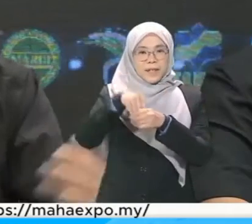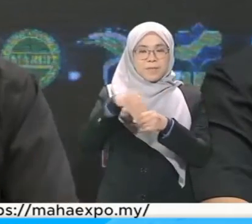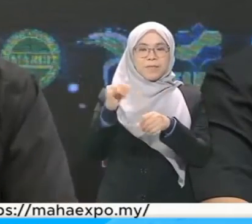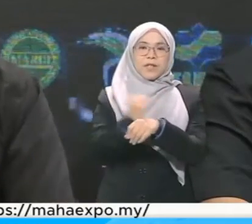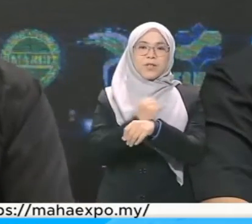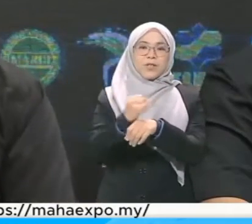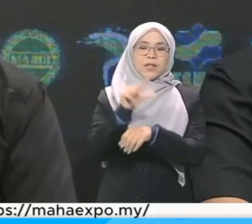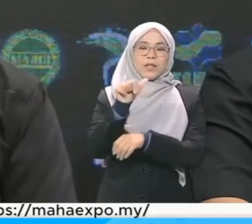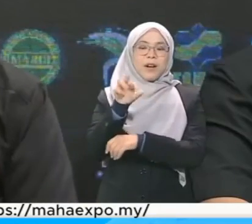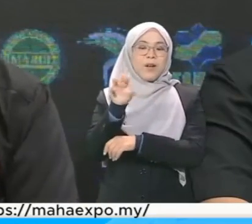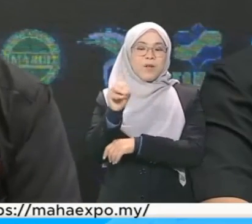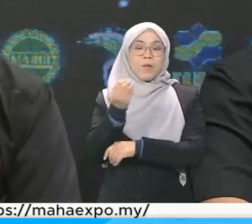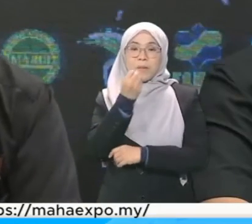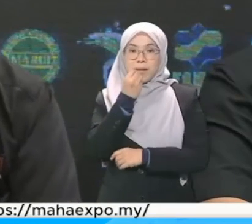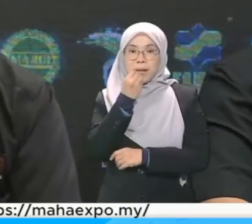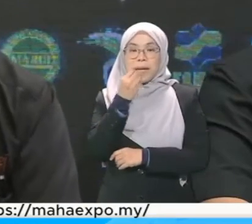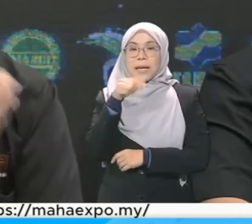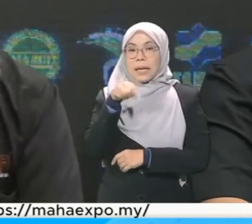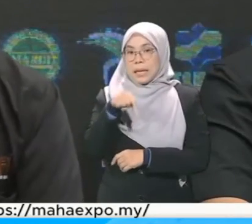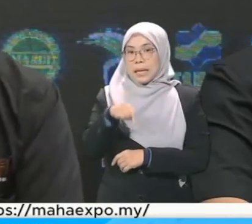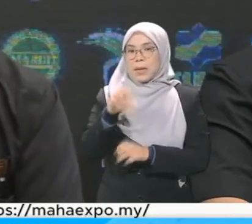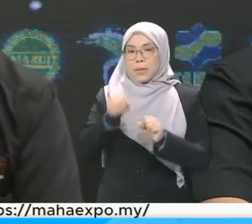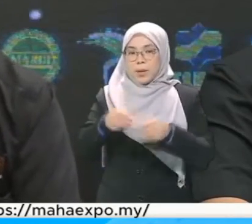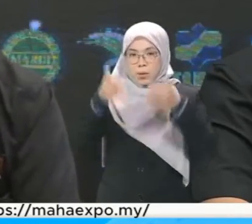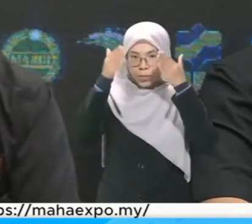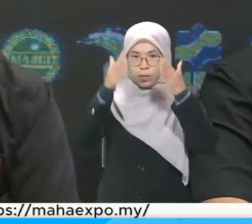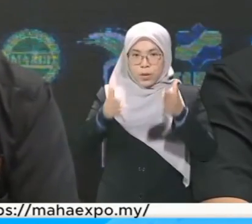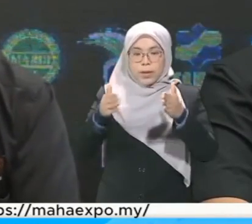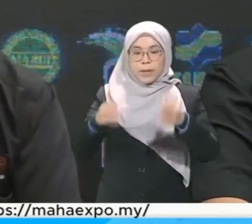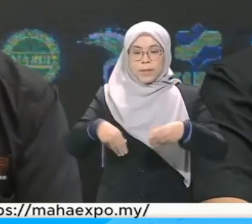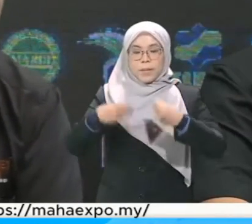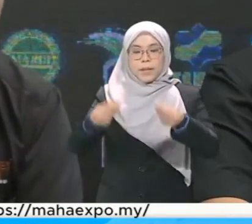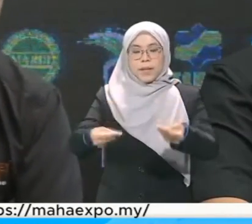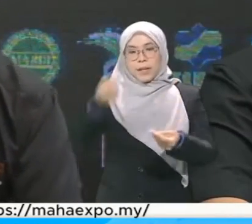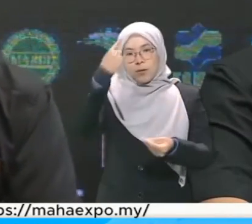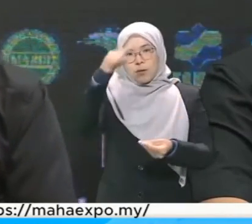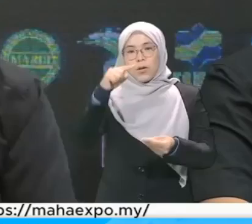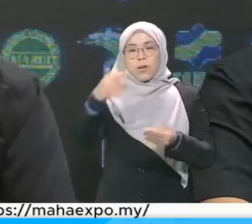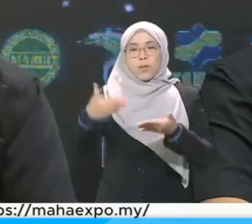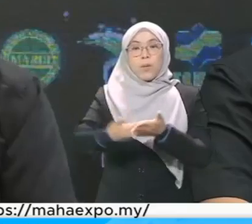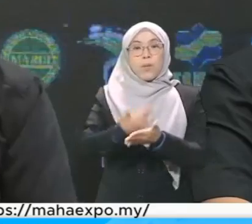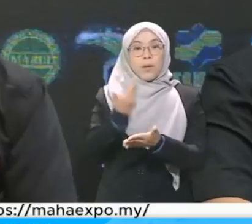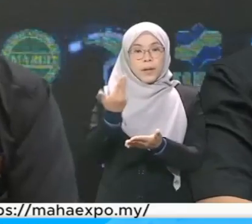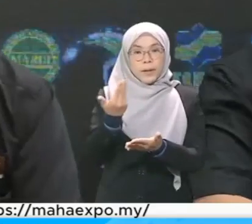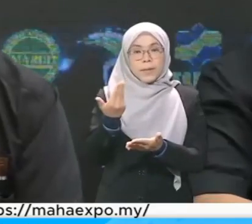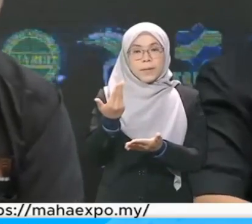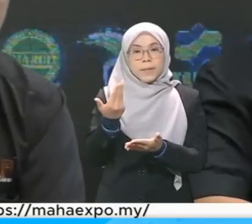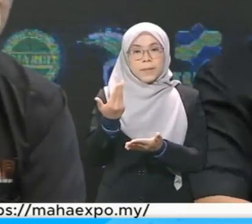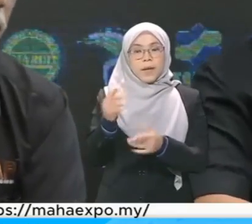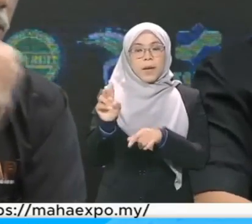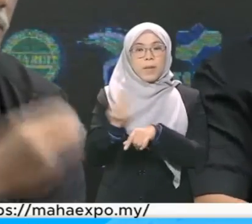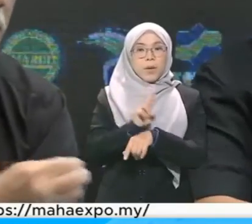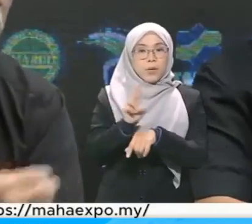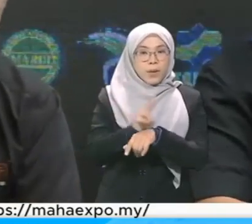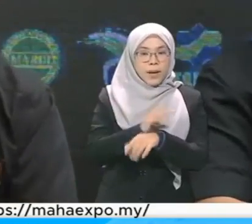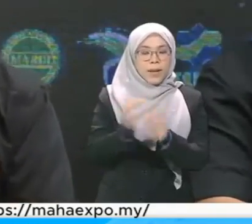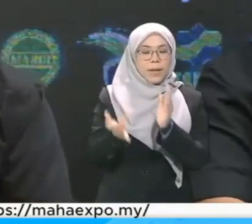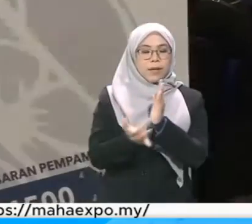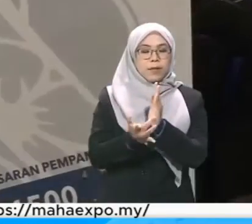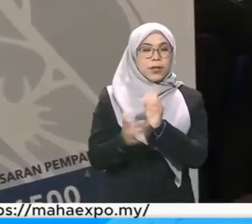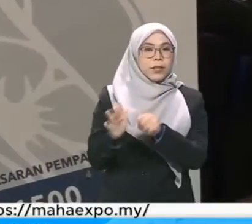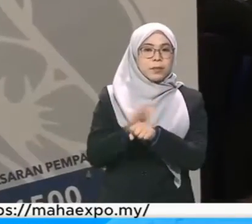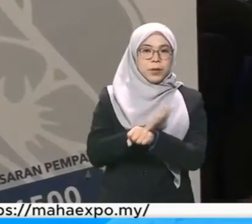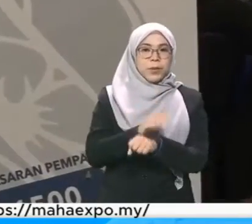industri Agro makanan ini jadi ya tumpuan akan diberikan kepada promo dengan penggunaan teknologi